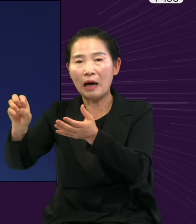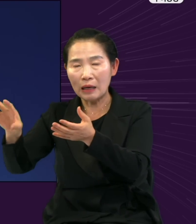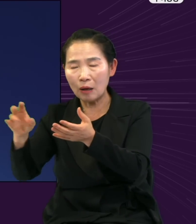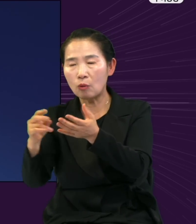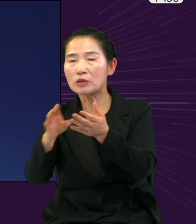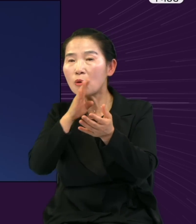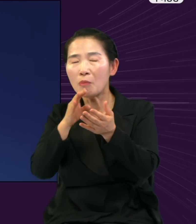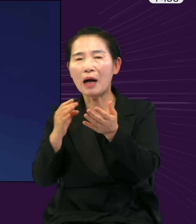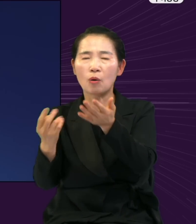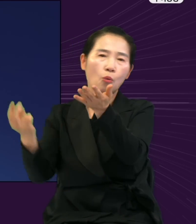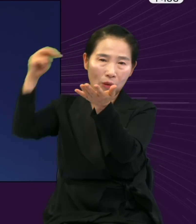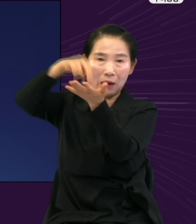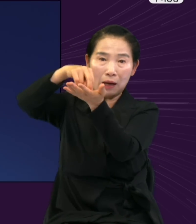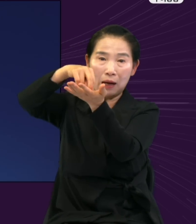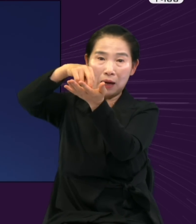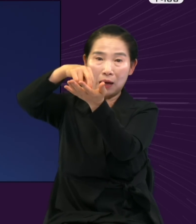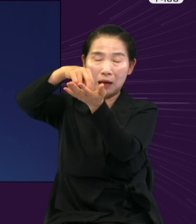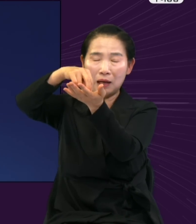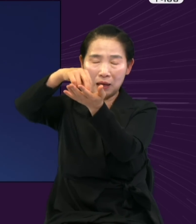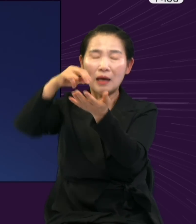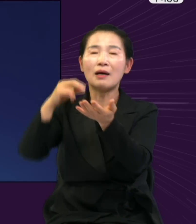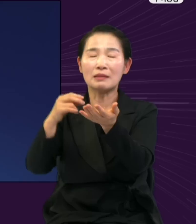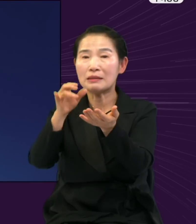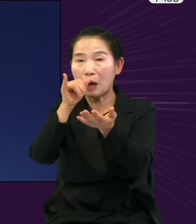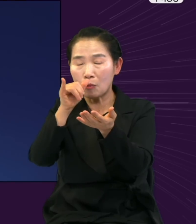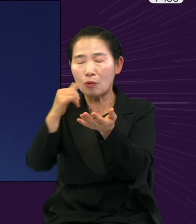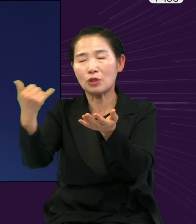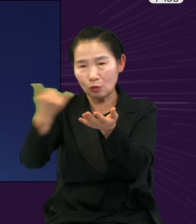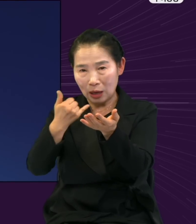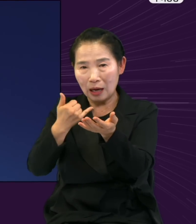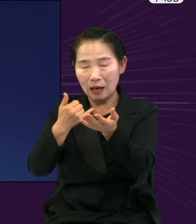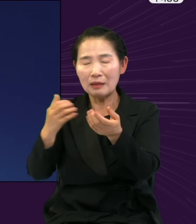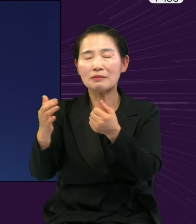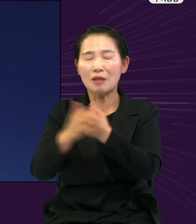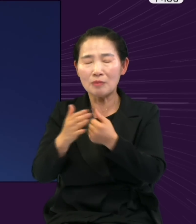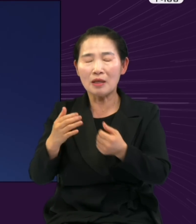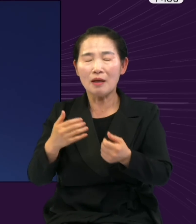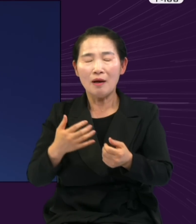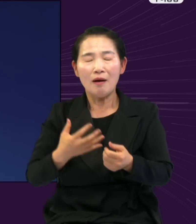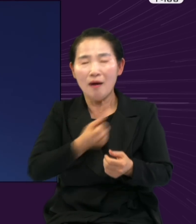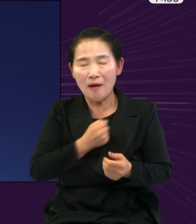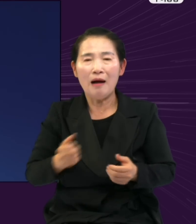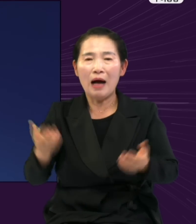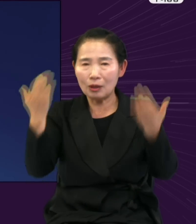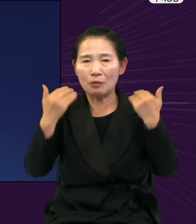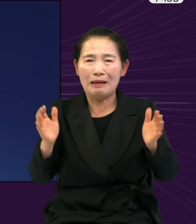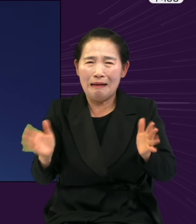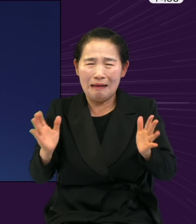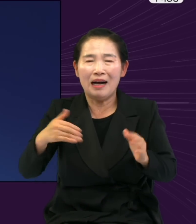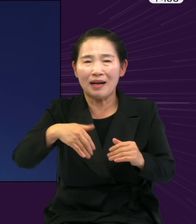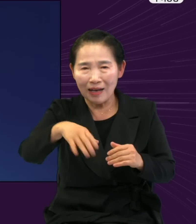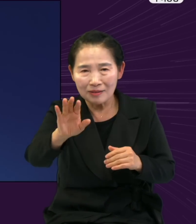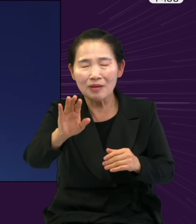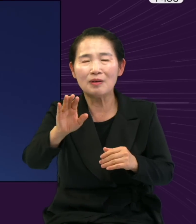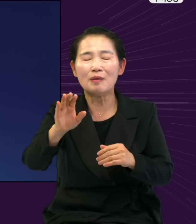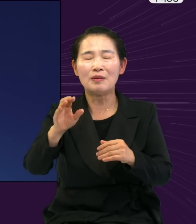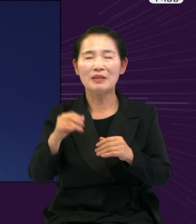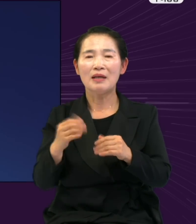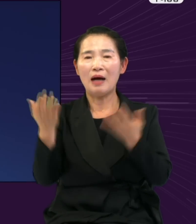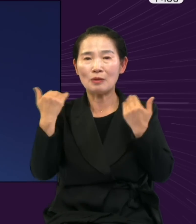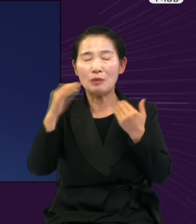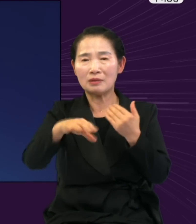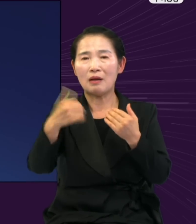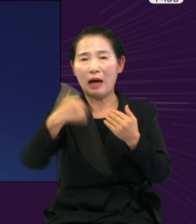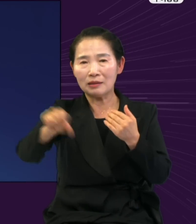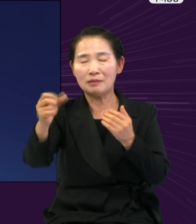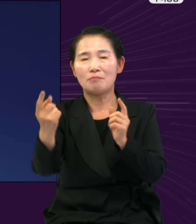끝에서 울면서 걸어오는 남자 아이, 제 아들입니다. 그 아이와 마주쳤는데 억장이 무너지더라고요.